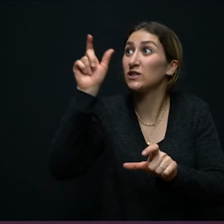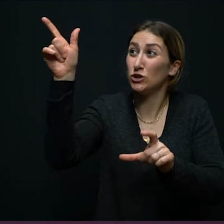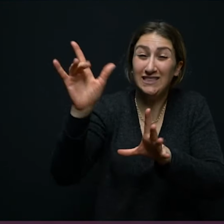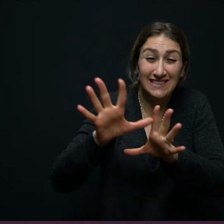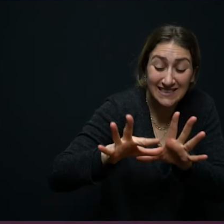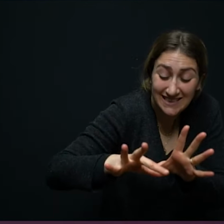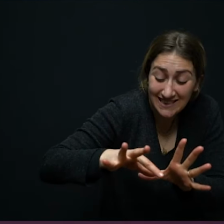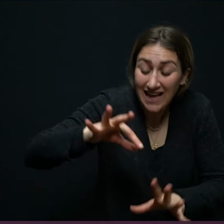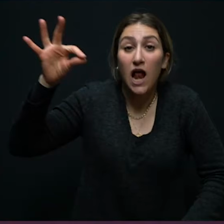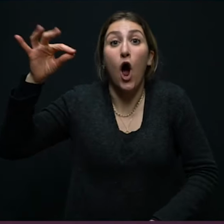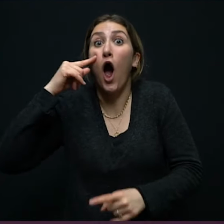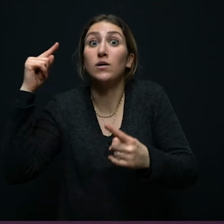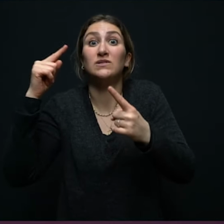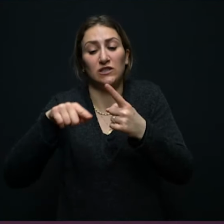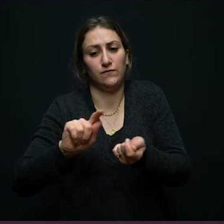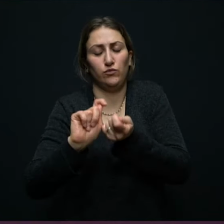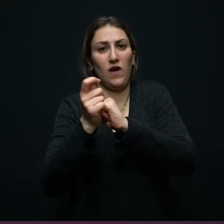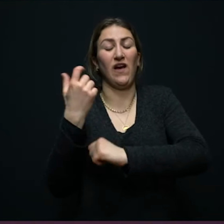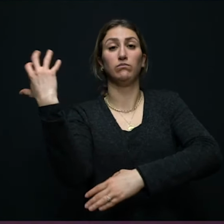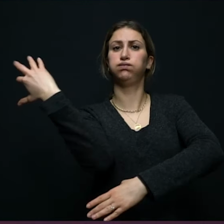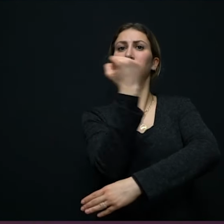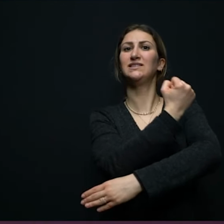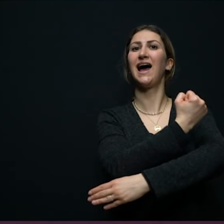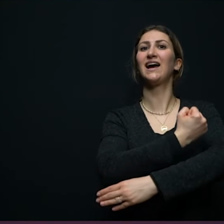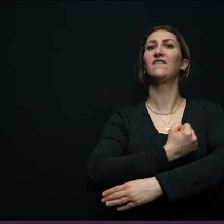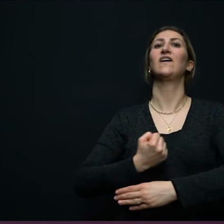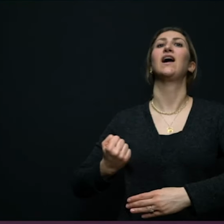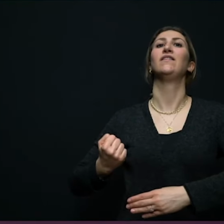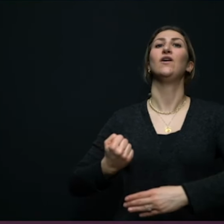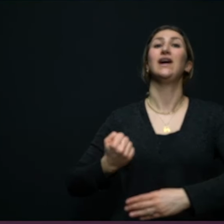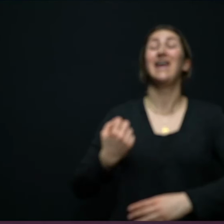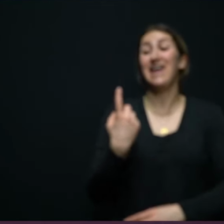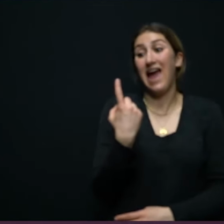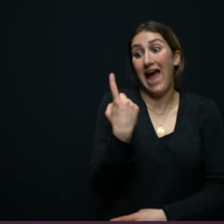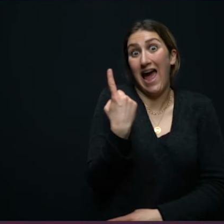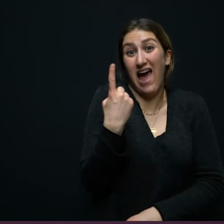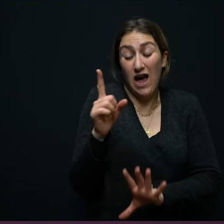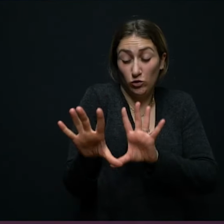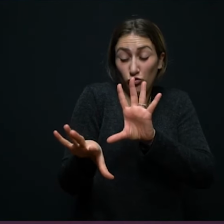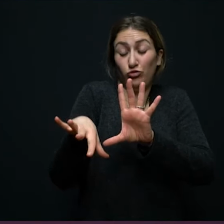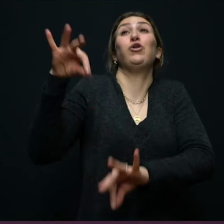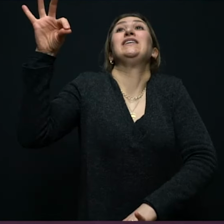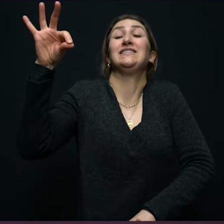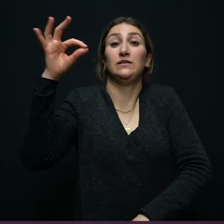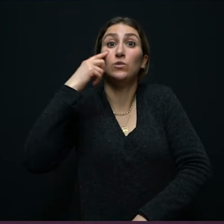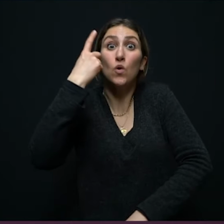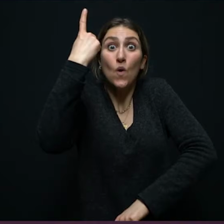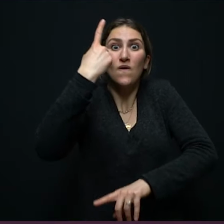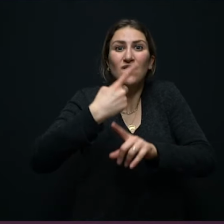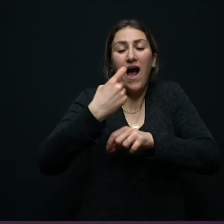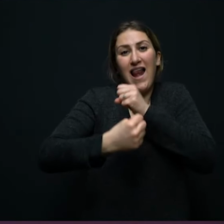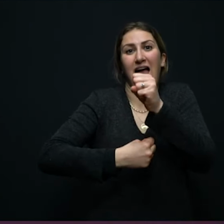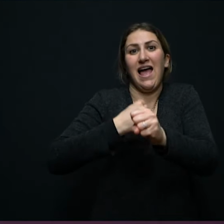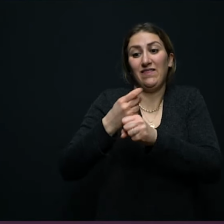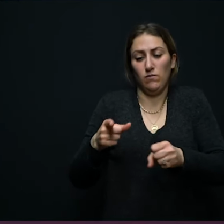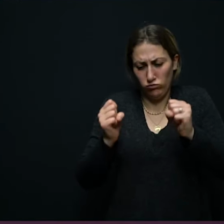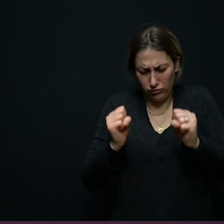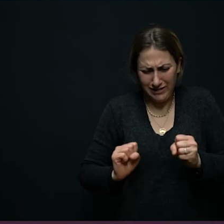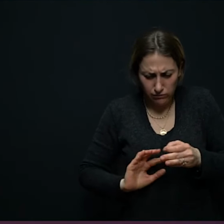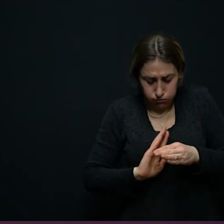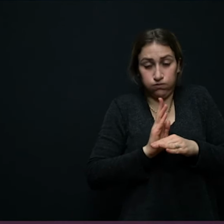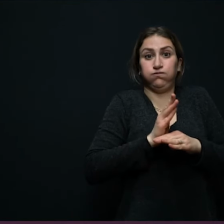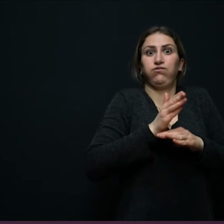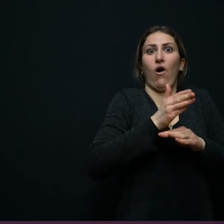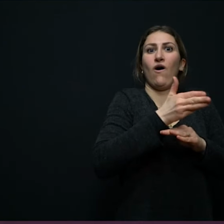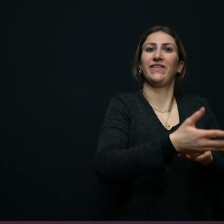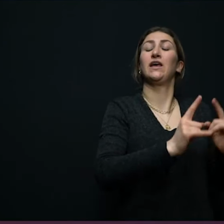qui va être élu une fois l'an pour devenir le souverain sacrificateur chaque fois dieu mais des choses des lieux des objets des